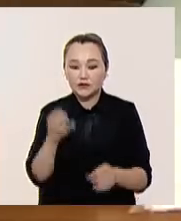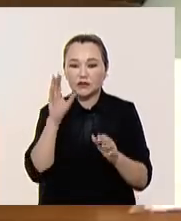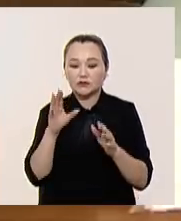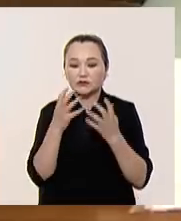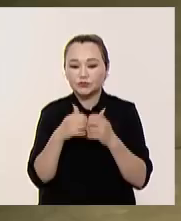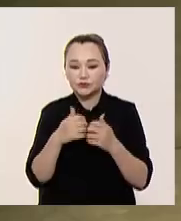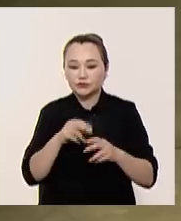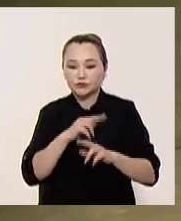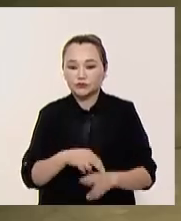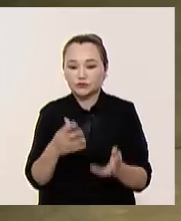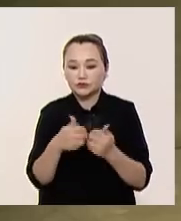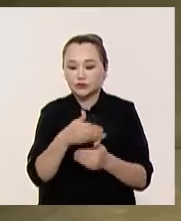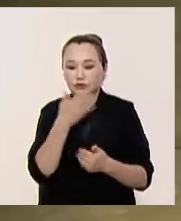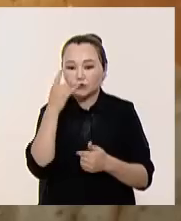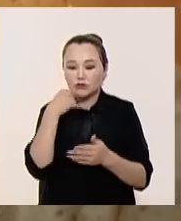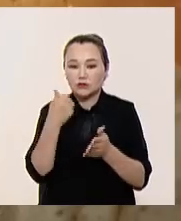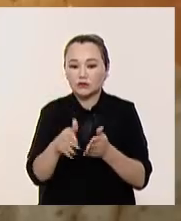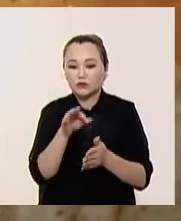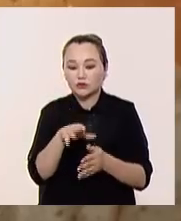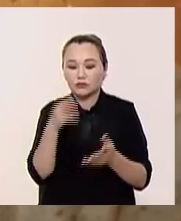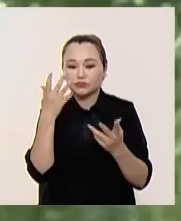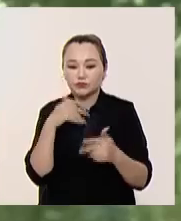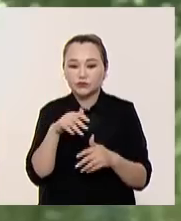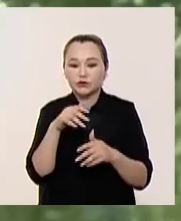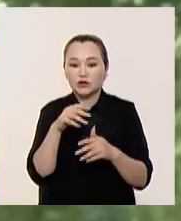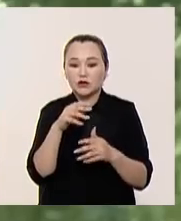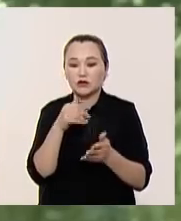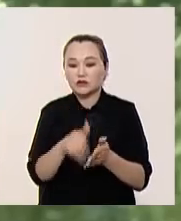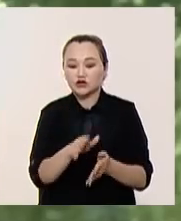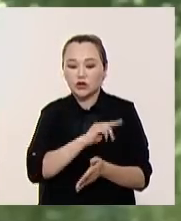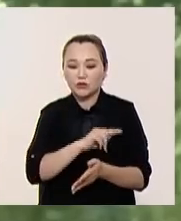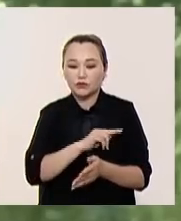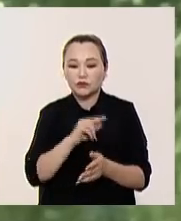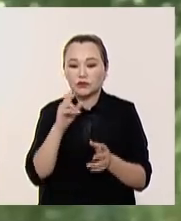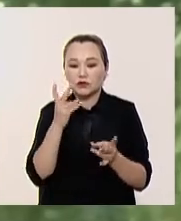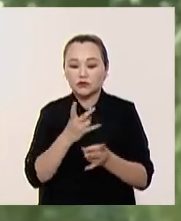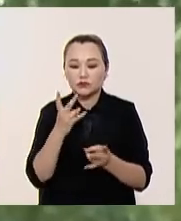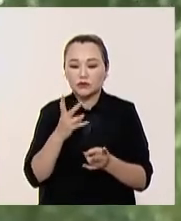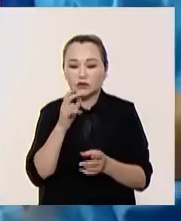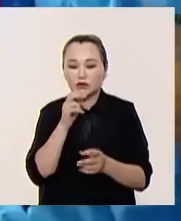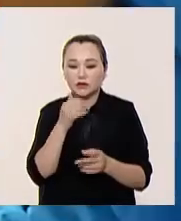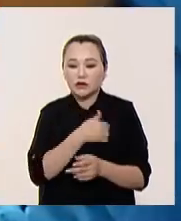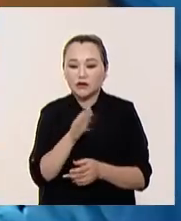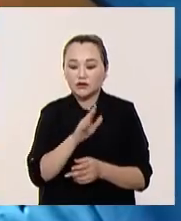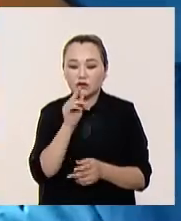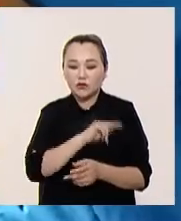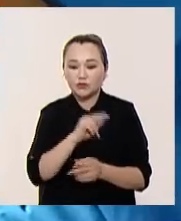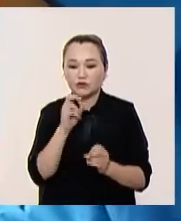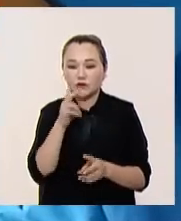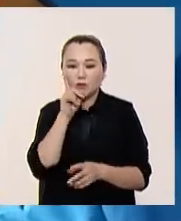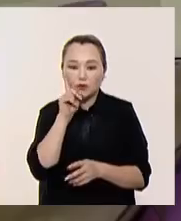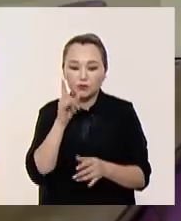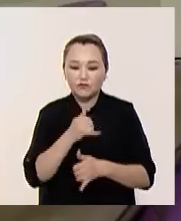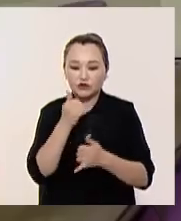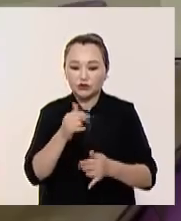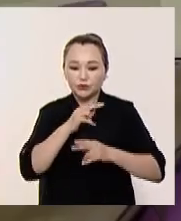Непочетный труд. Почему казахстанцы отказываются от непрестижной работы? Наверное, ленятся там, не хотят работать. Как привить молодым